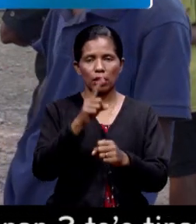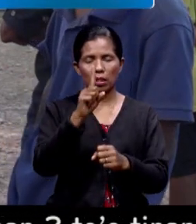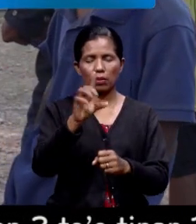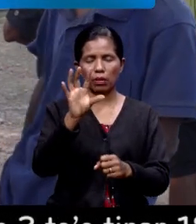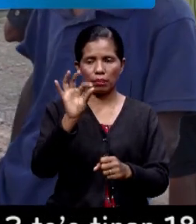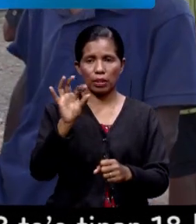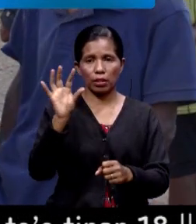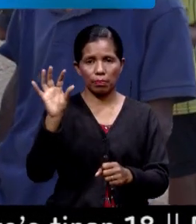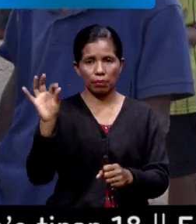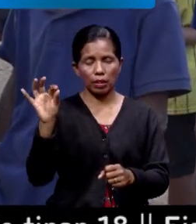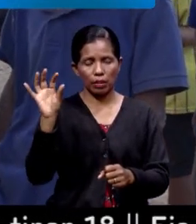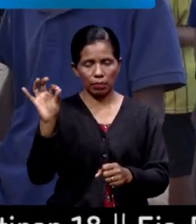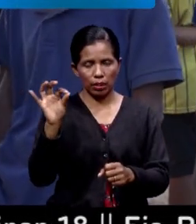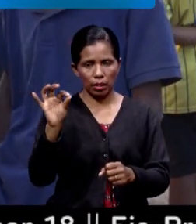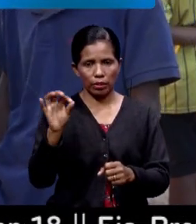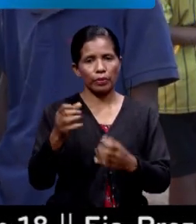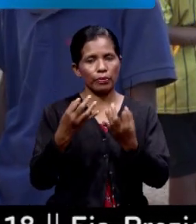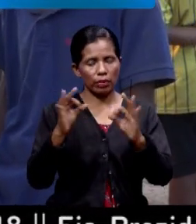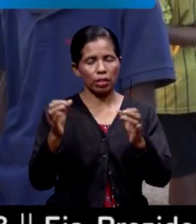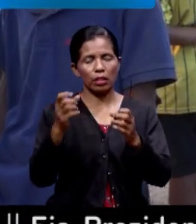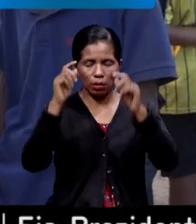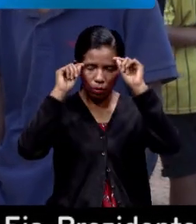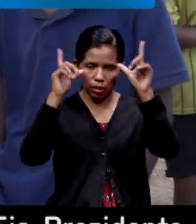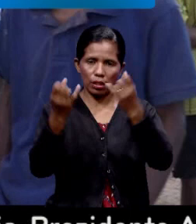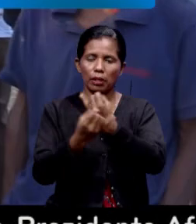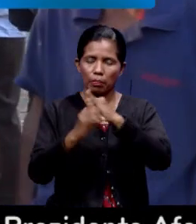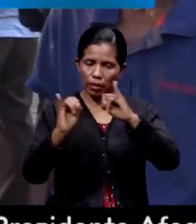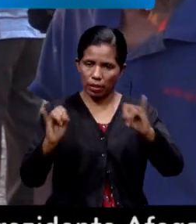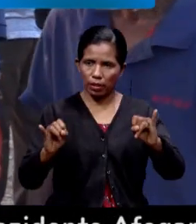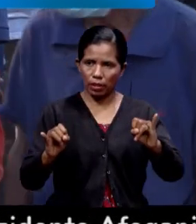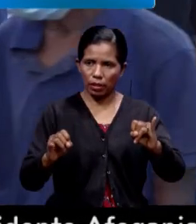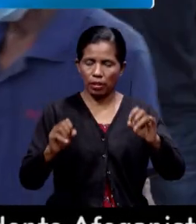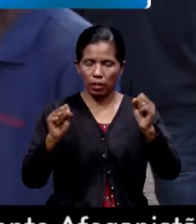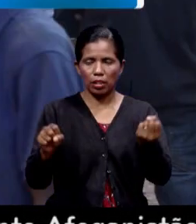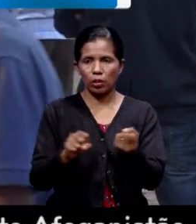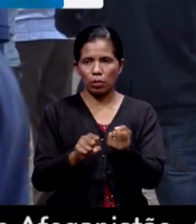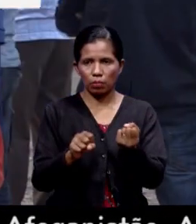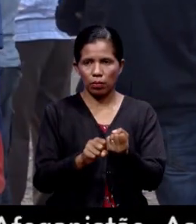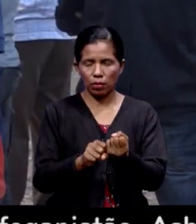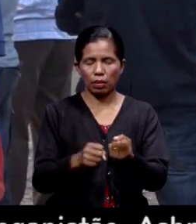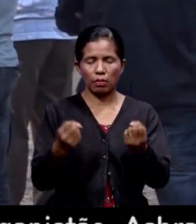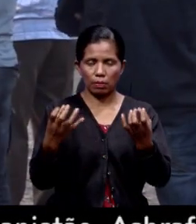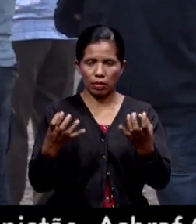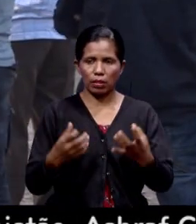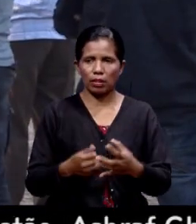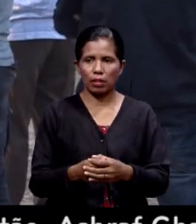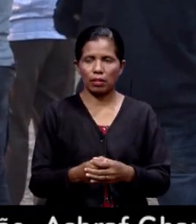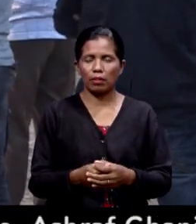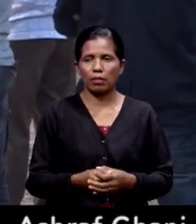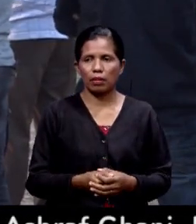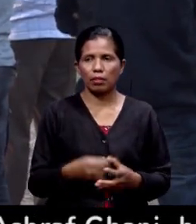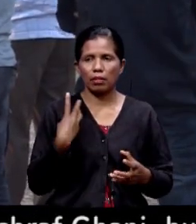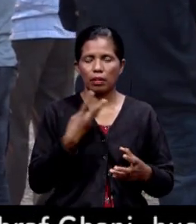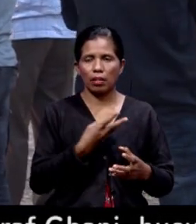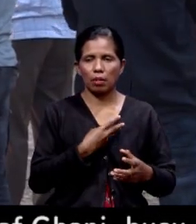Istino. Timor ini. Mana ini bela representa mana fungsi ni ne kontribusi baidane makidane maka ame